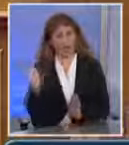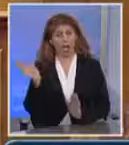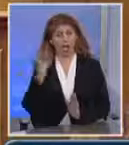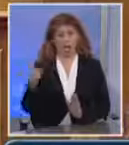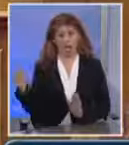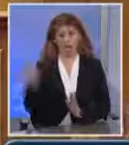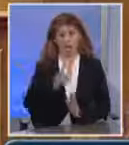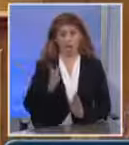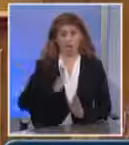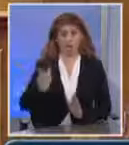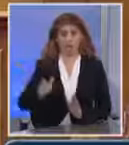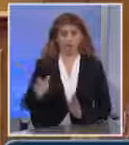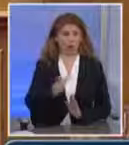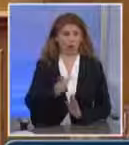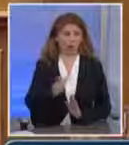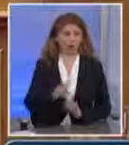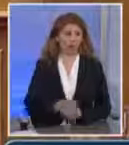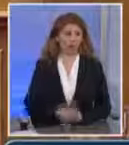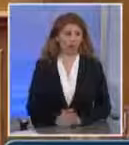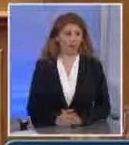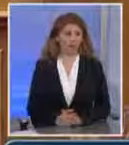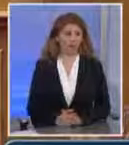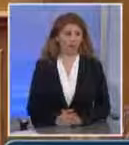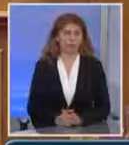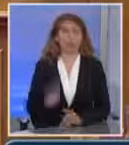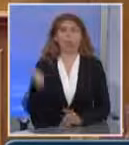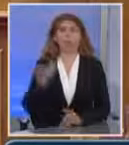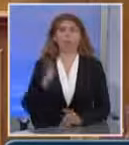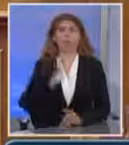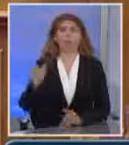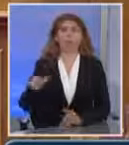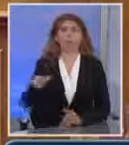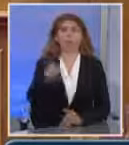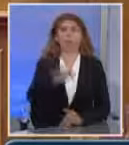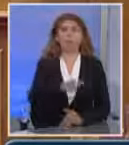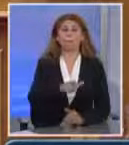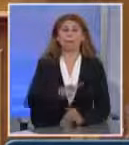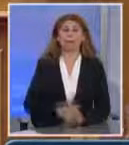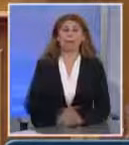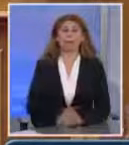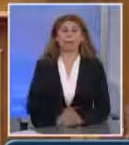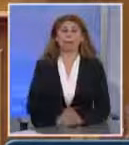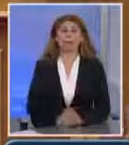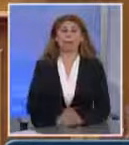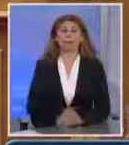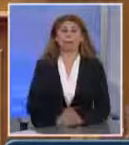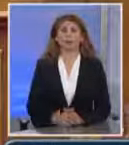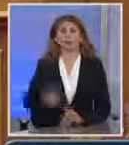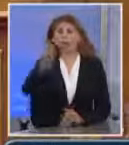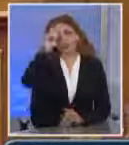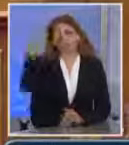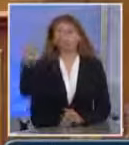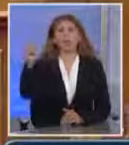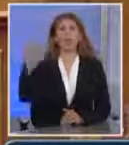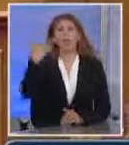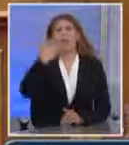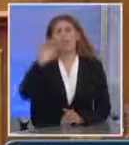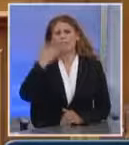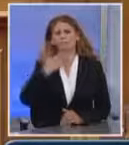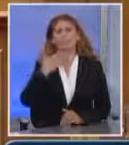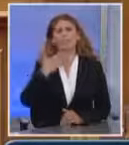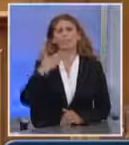αν ήταν πολίτες κάντε ησυχία, παρακαλώ. Αν ήταν πολίτες ακούστε με προσοχή. Του Τζιμπουτί, του Κονγκό,